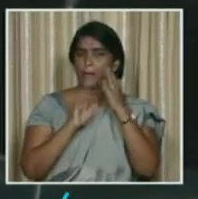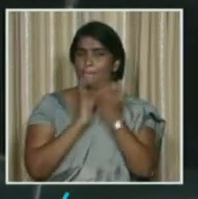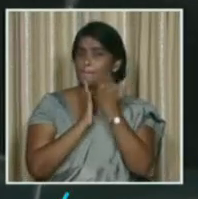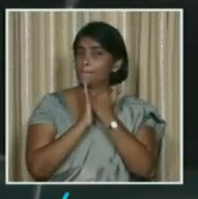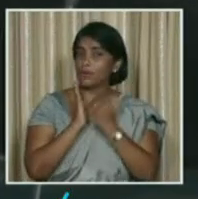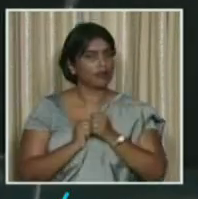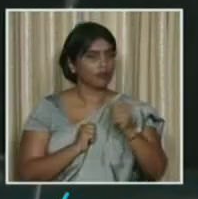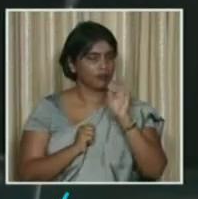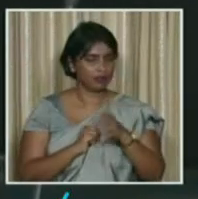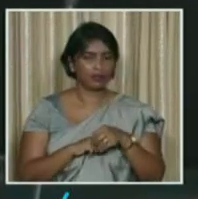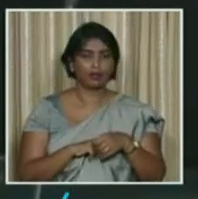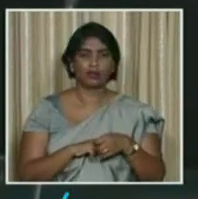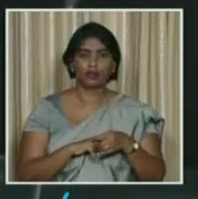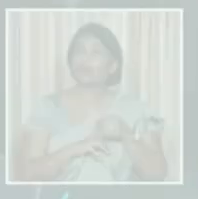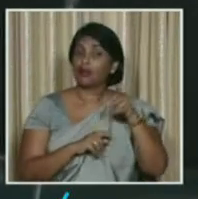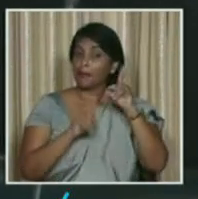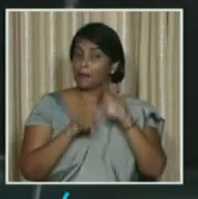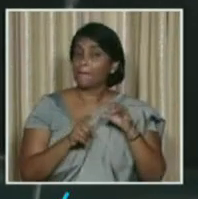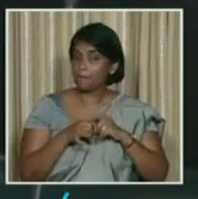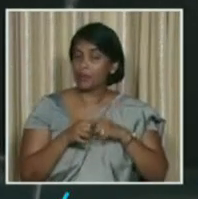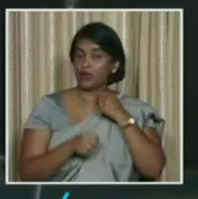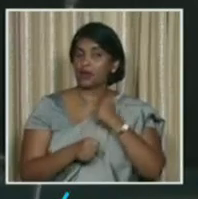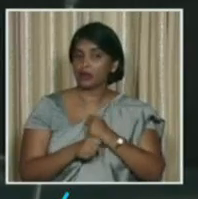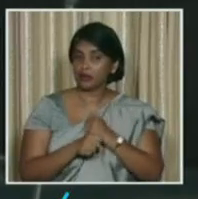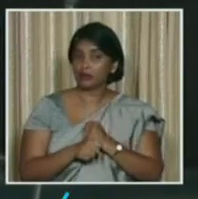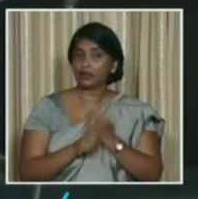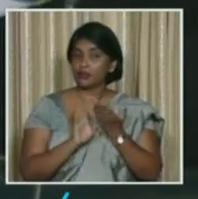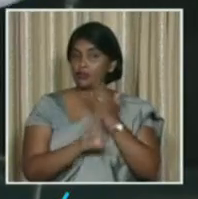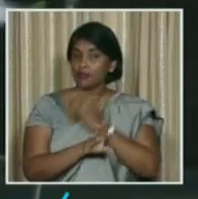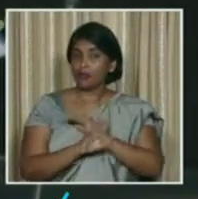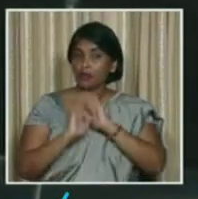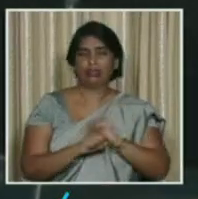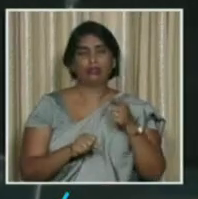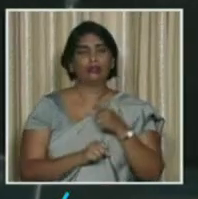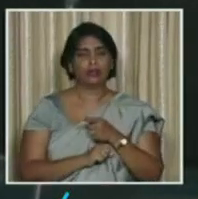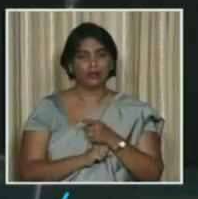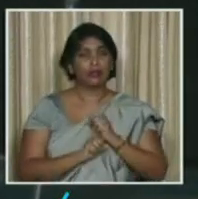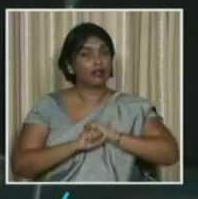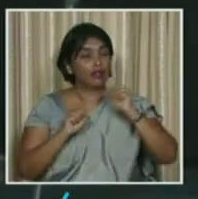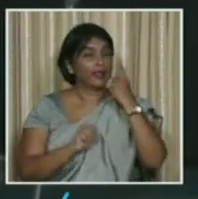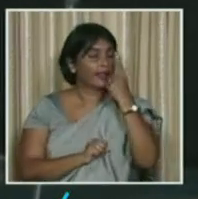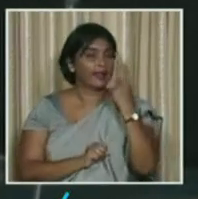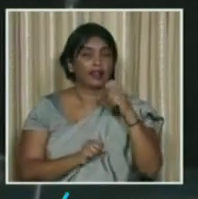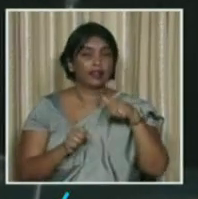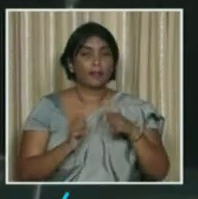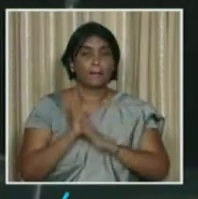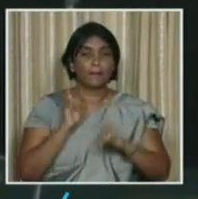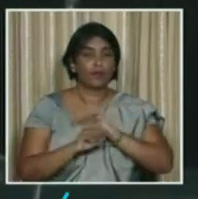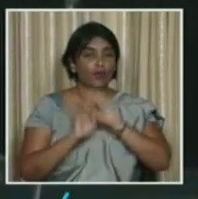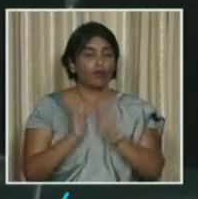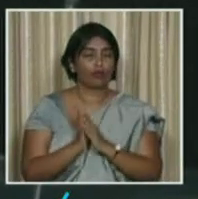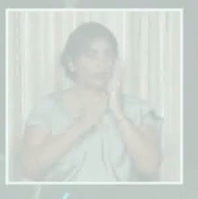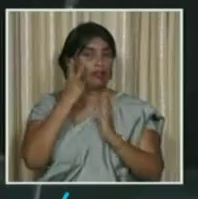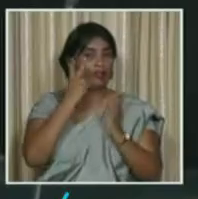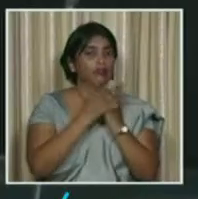ප්‍රතිපත්තිය ඔබතුමා කියවලා නැද්ද කියලා. ඔබතුමාට තියෙන ප්‍රශ්නේ තමයි මේ ආණ්ඩුව ඔබතුමාට කලින් ඒ හැම එකක්ම කරලා තිබී. සටන් පාඩ එකක් නෙමෙයි මේ අමාත්‍යාංශ සටන් පාඩ දෙකක්